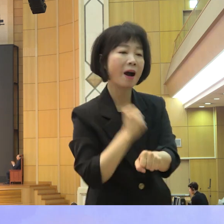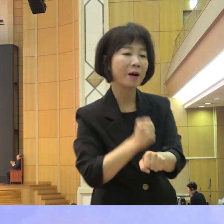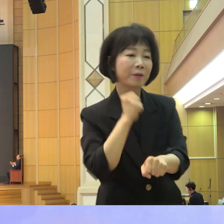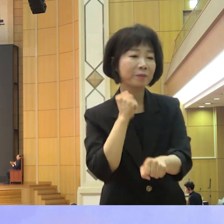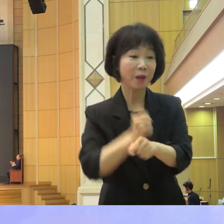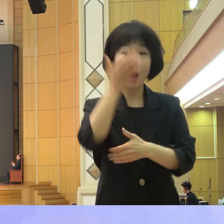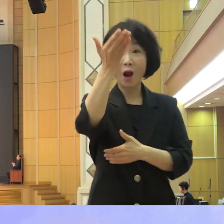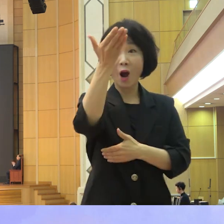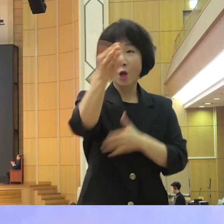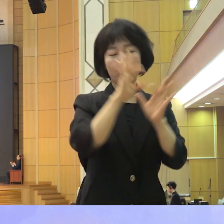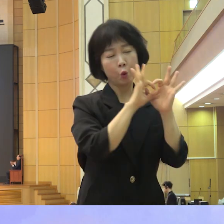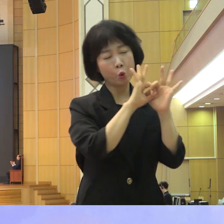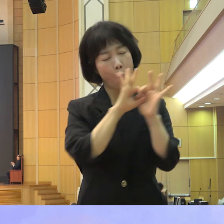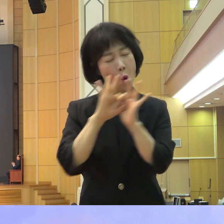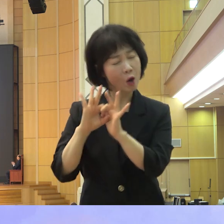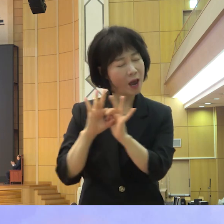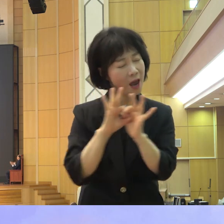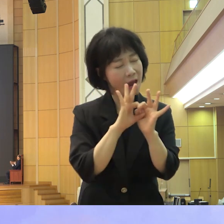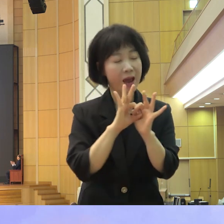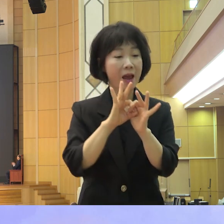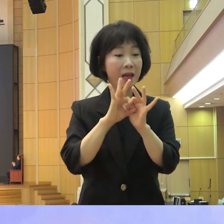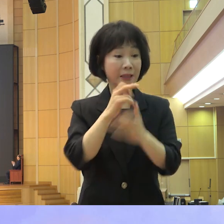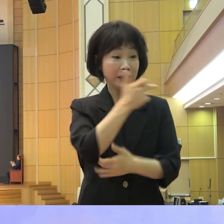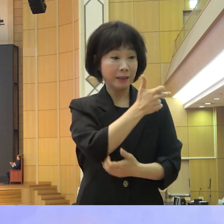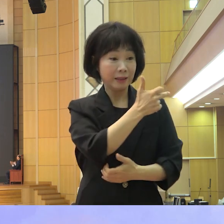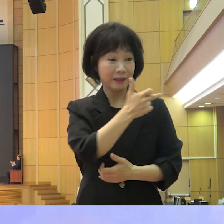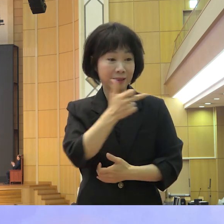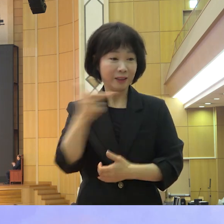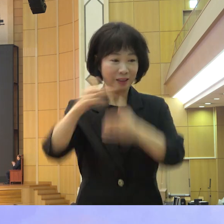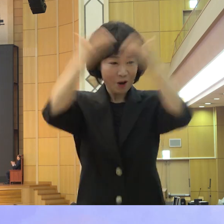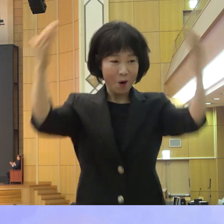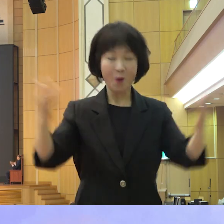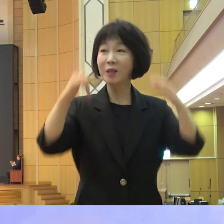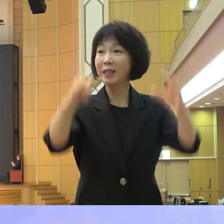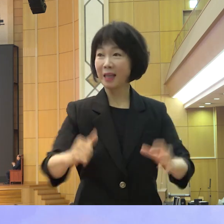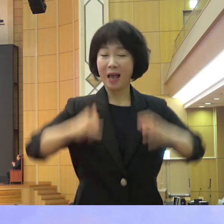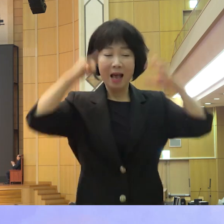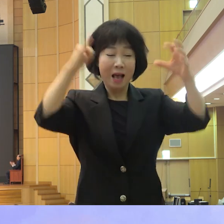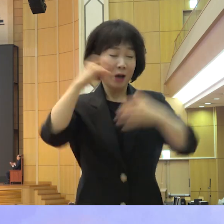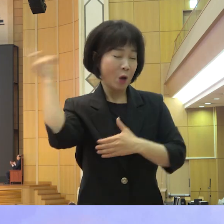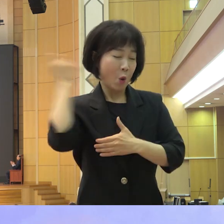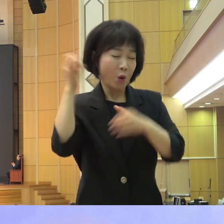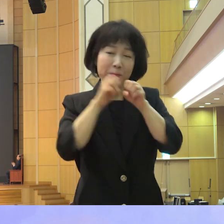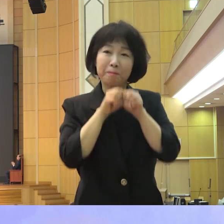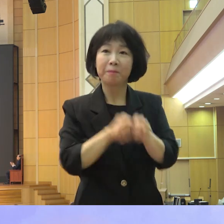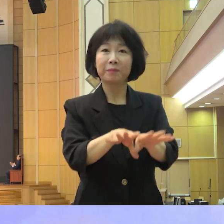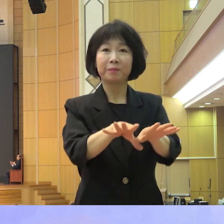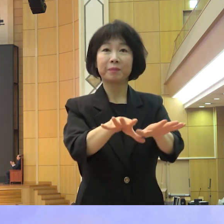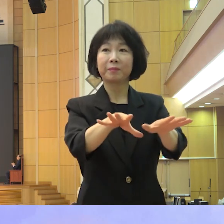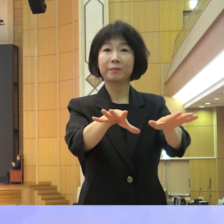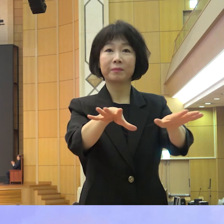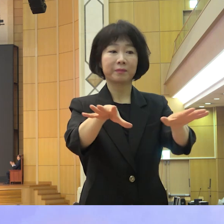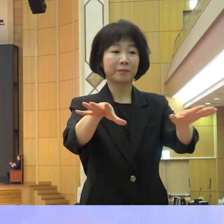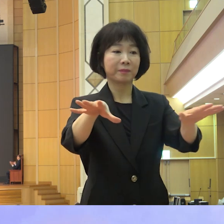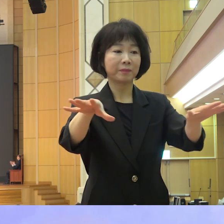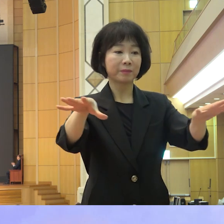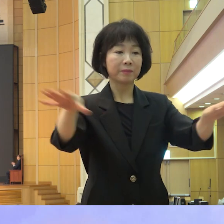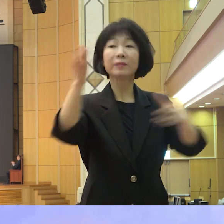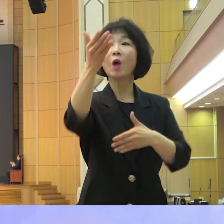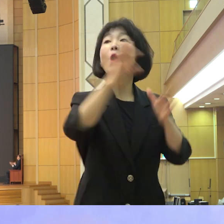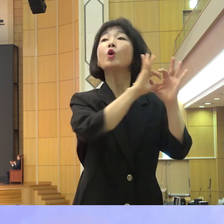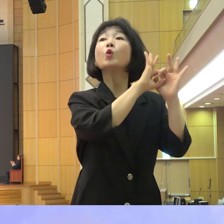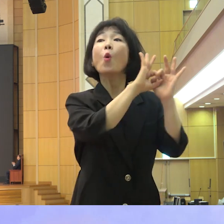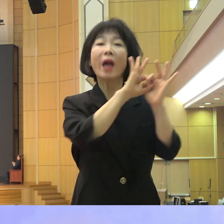너를 통해 그 이야기 온 세상에 울려 퍼지리.